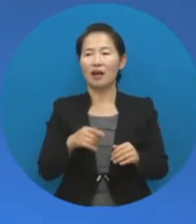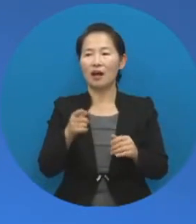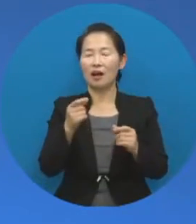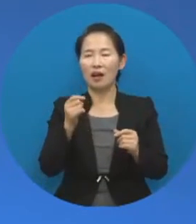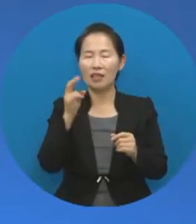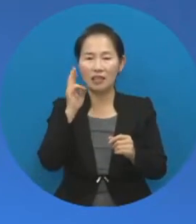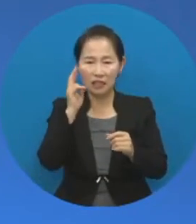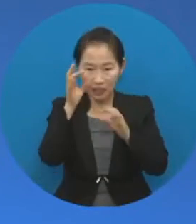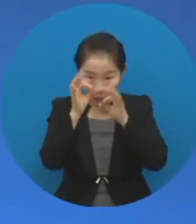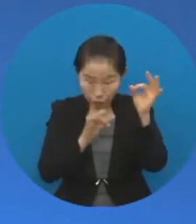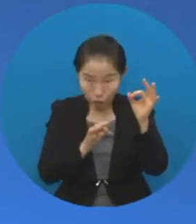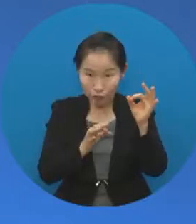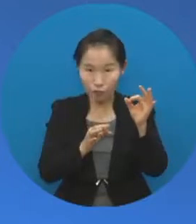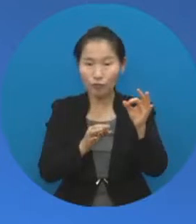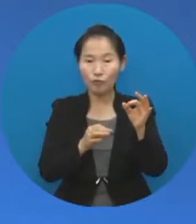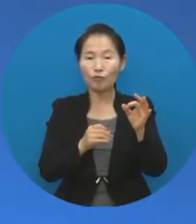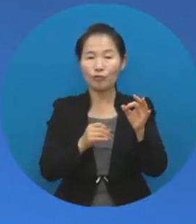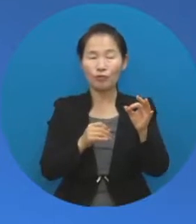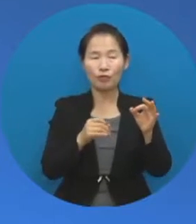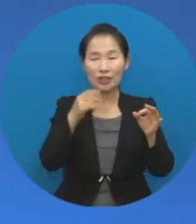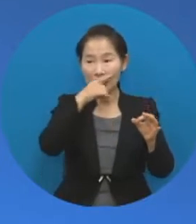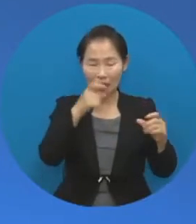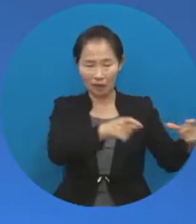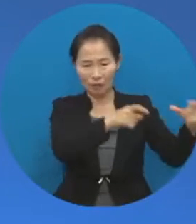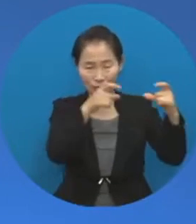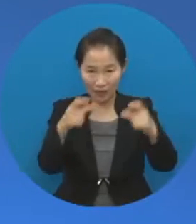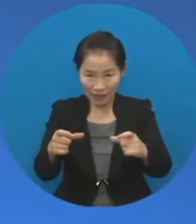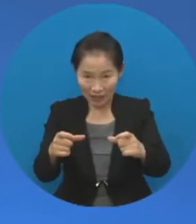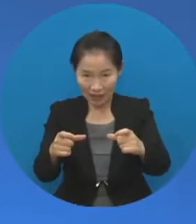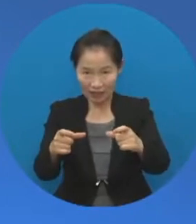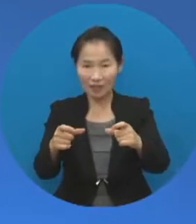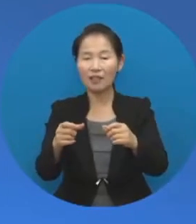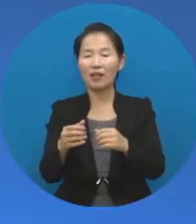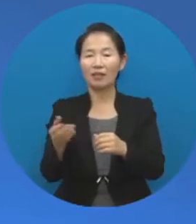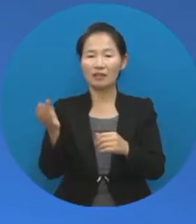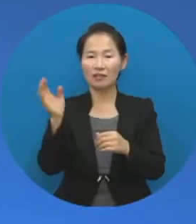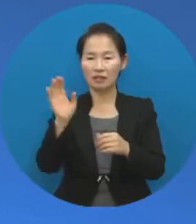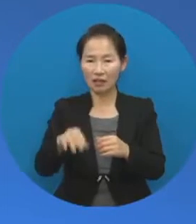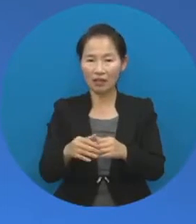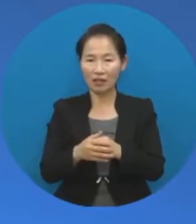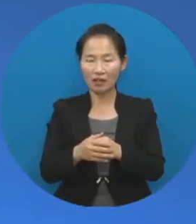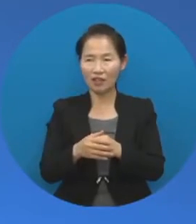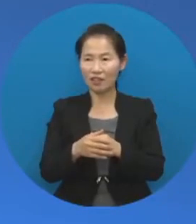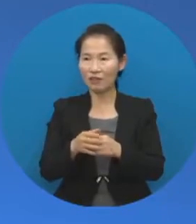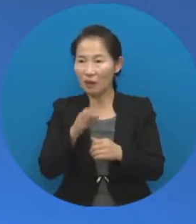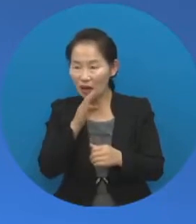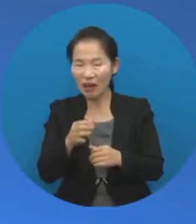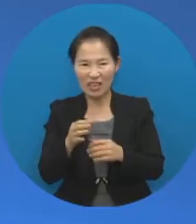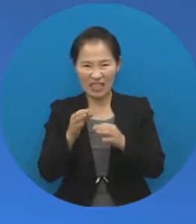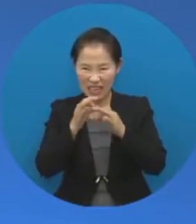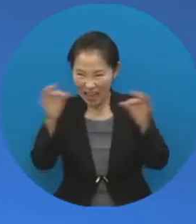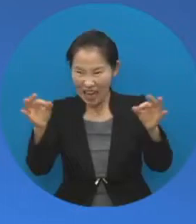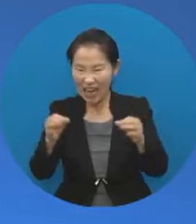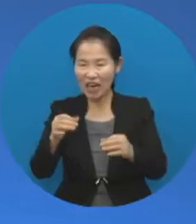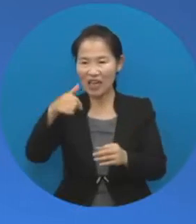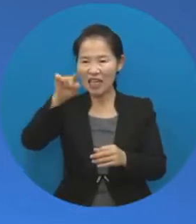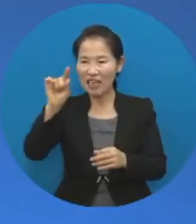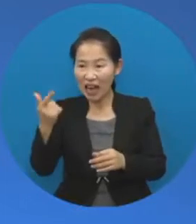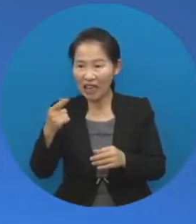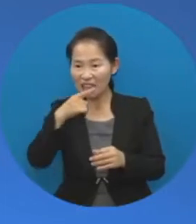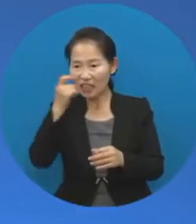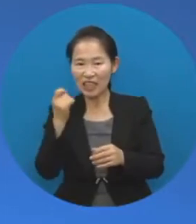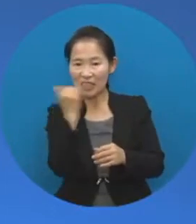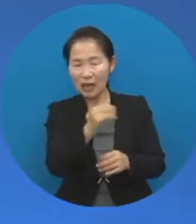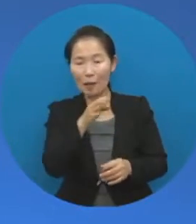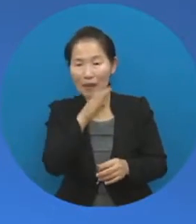하면서 짜장면이 왔는데 그 실장님이 막 소리를 지르면서 누가 간짜장 시키려는데 짜장면